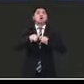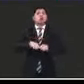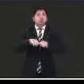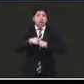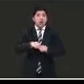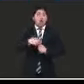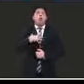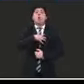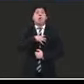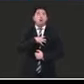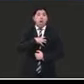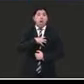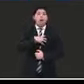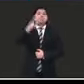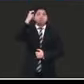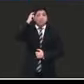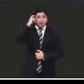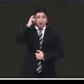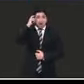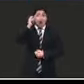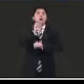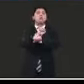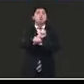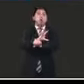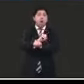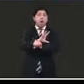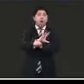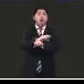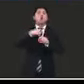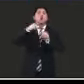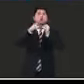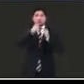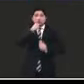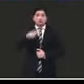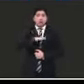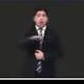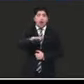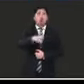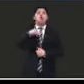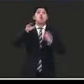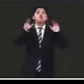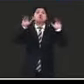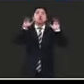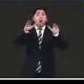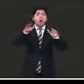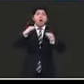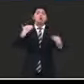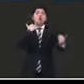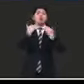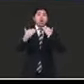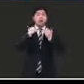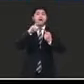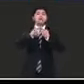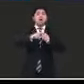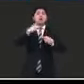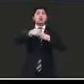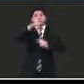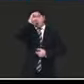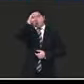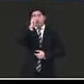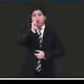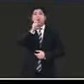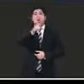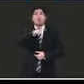Konya Manisa Muğla Tunceli Uşak Yozgat ve Zonguldak